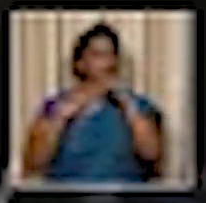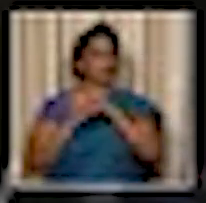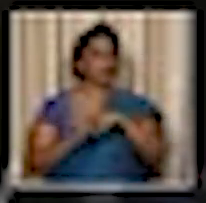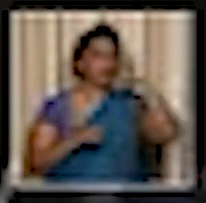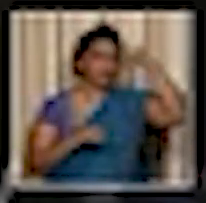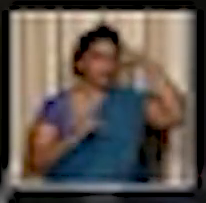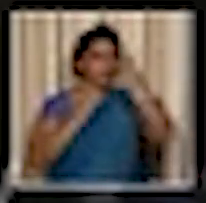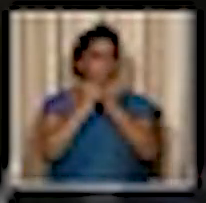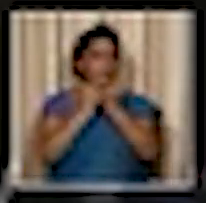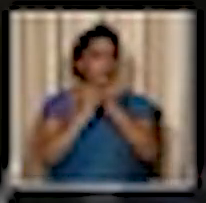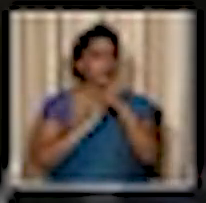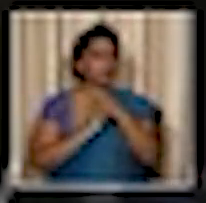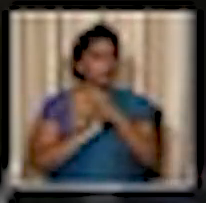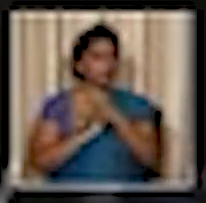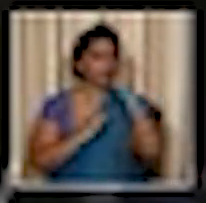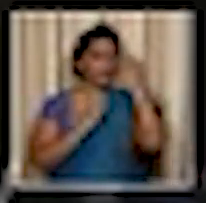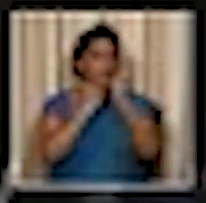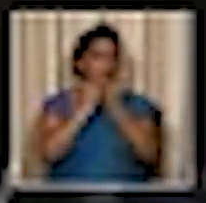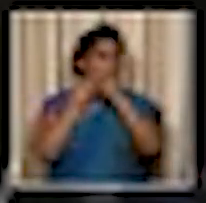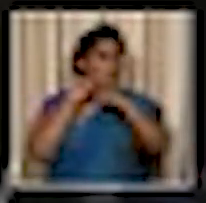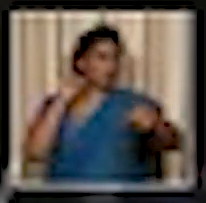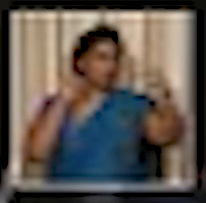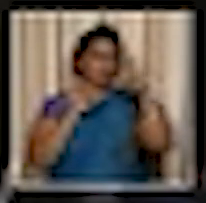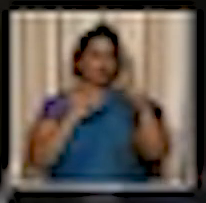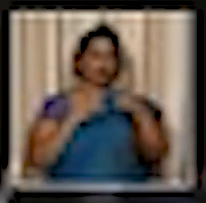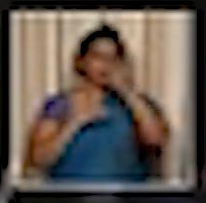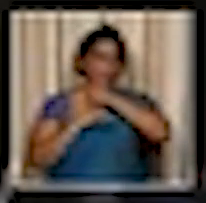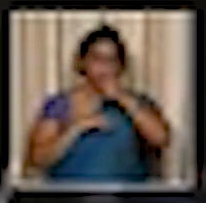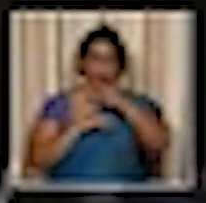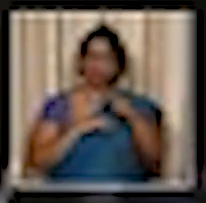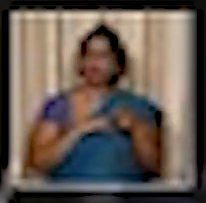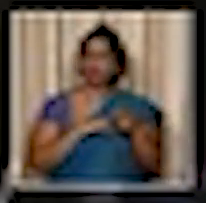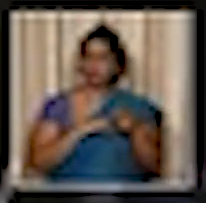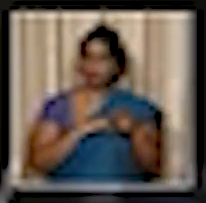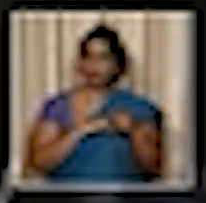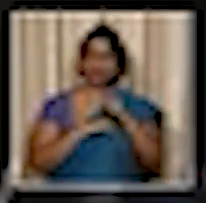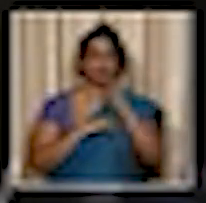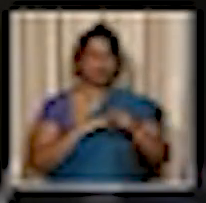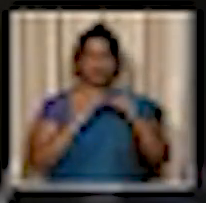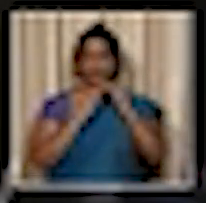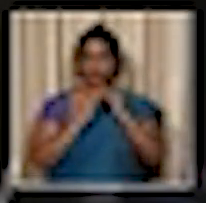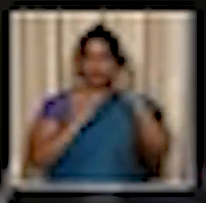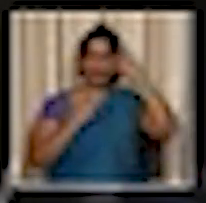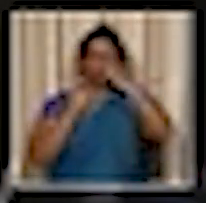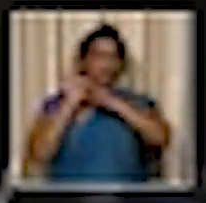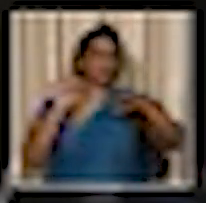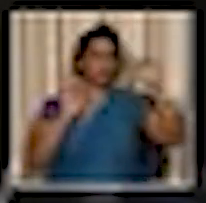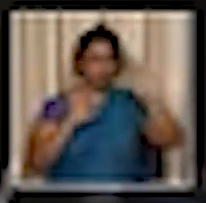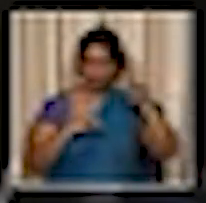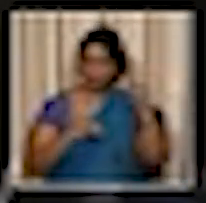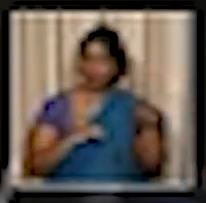විදුලිපත් රැහැන් පද්ධතියේ විදුලි රැහැන් වලින් නීති විරෝධී ලෙස විනිසුරු බංගලාවට විදුලිය ලබාගෙන ඇති